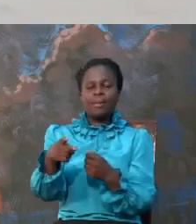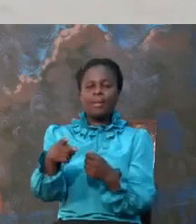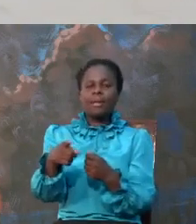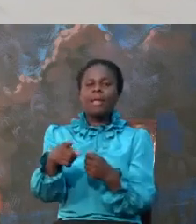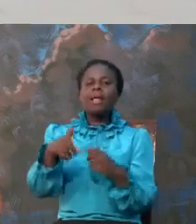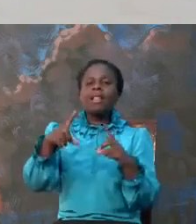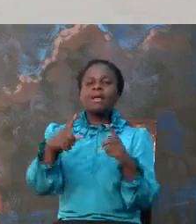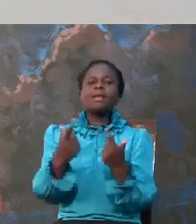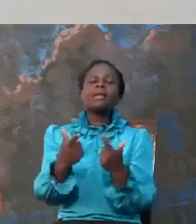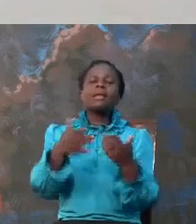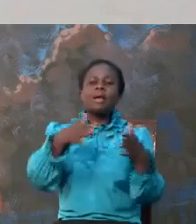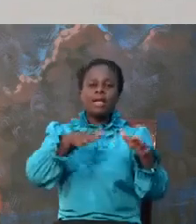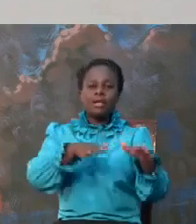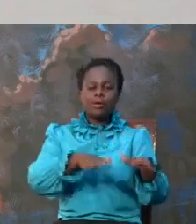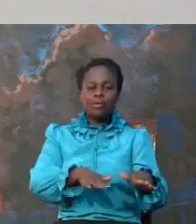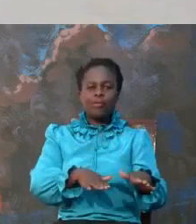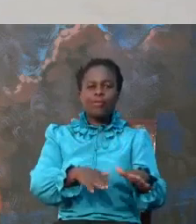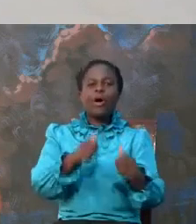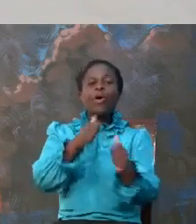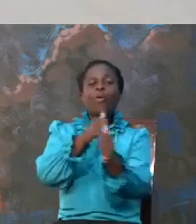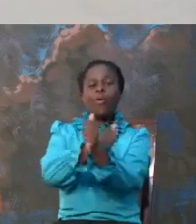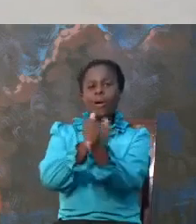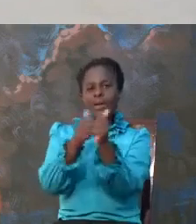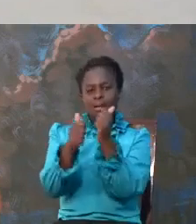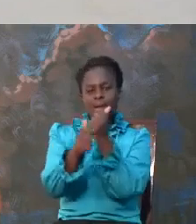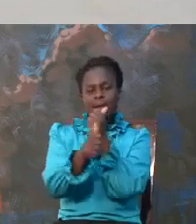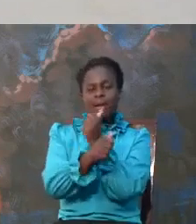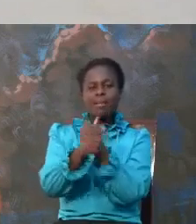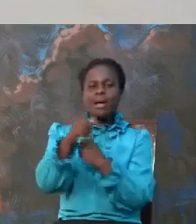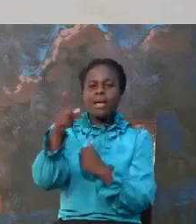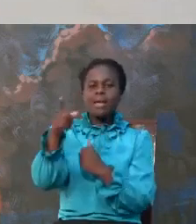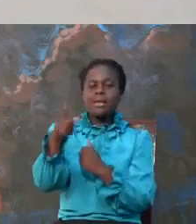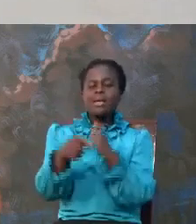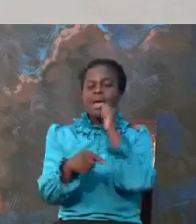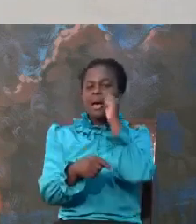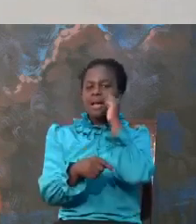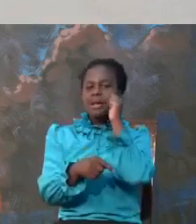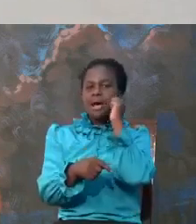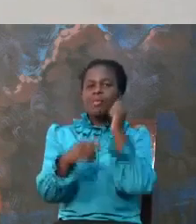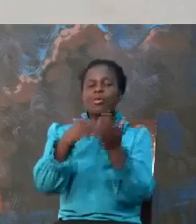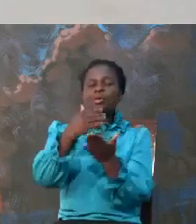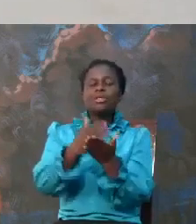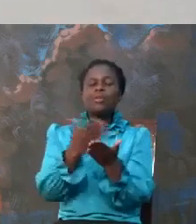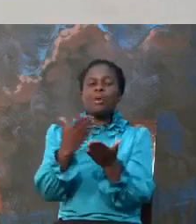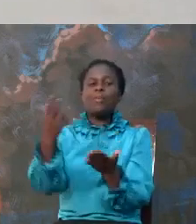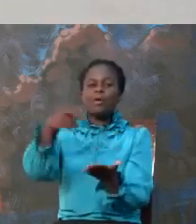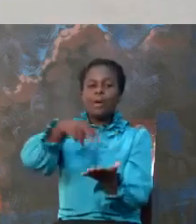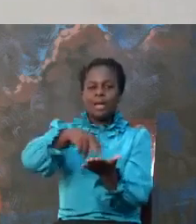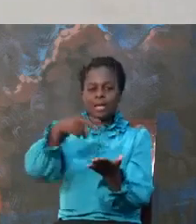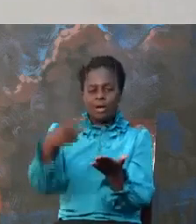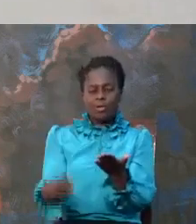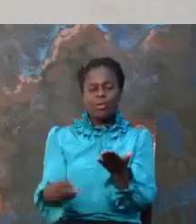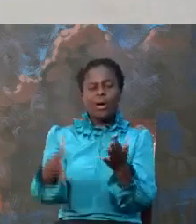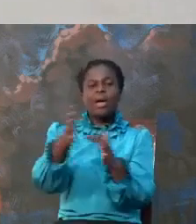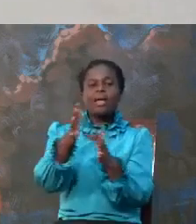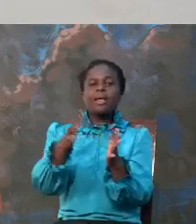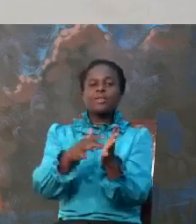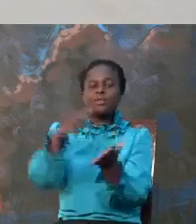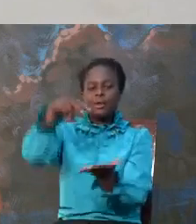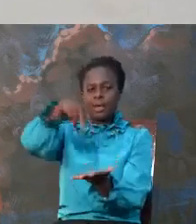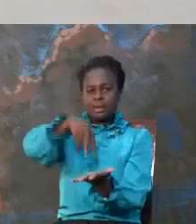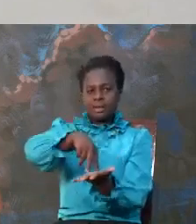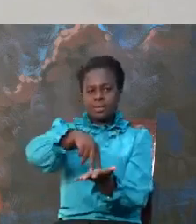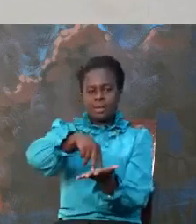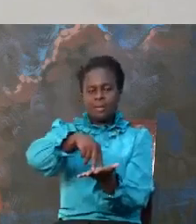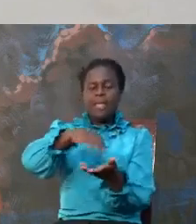lakini alikufa kwa niaba ya yeye Adam, sehemu ambayo alianguka, Yesu akasimama.